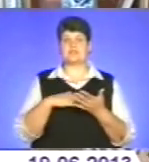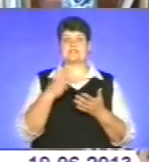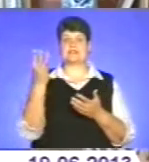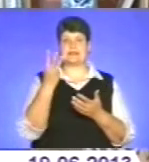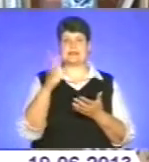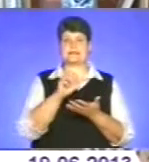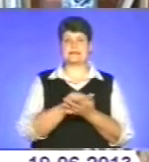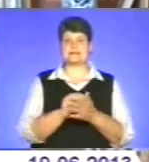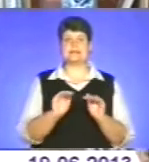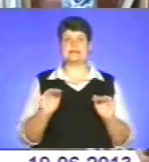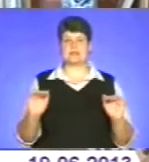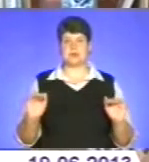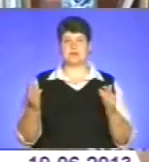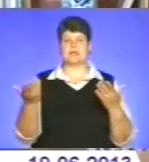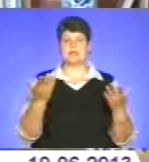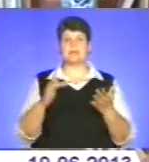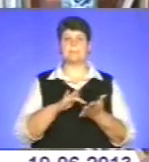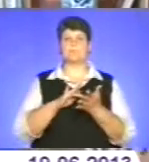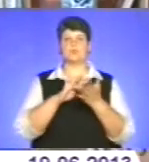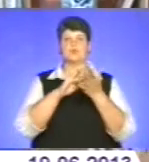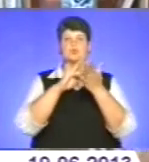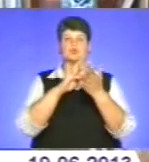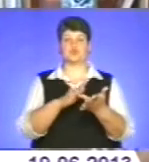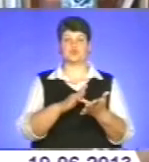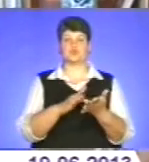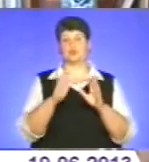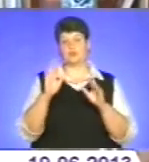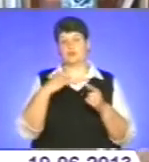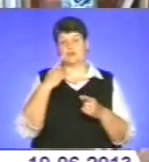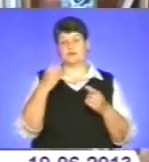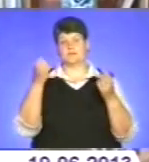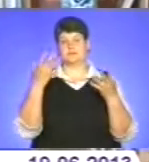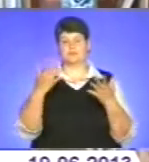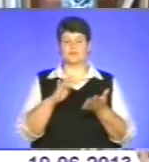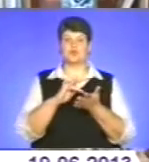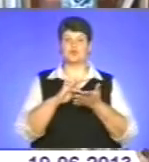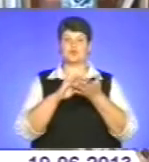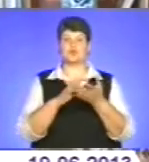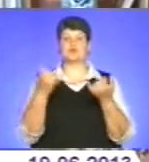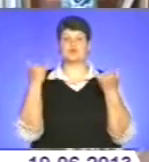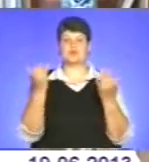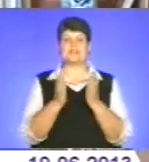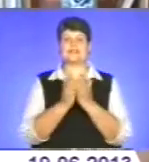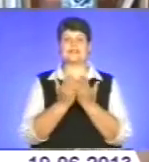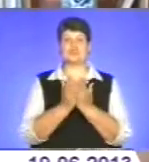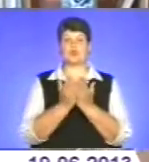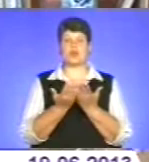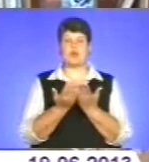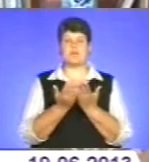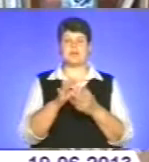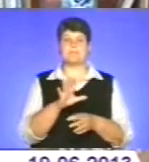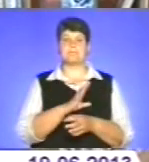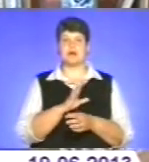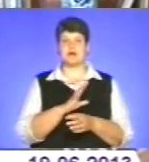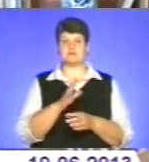з дітками, які подорожують, так будемо казати, віртуально подорожують сьогодні книжковими багатствами